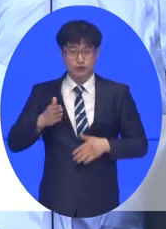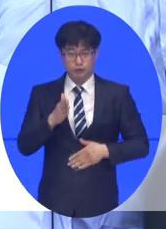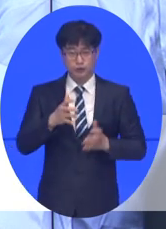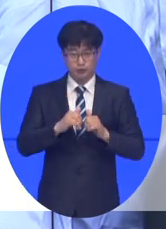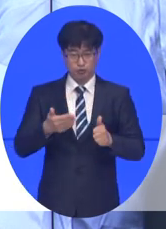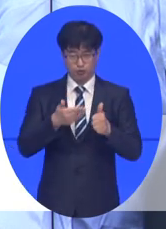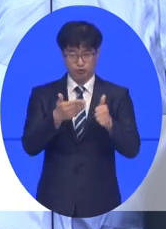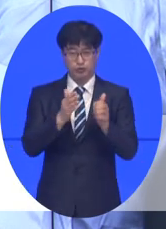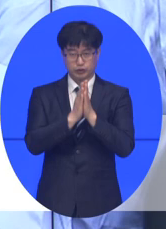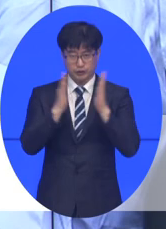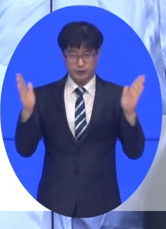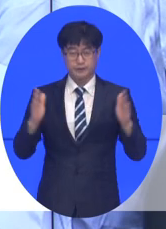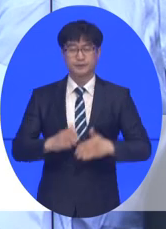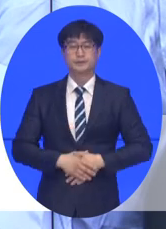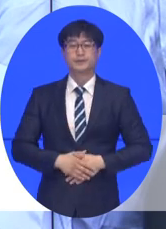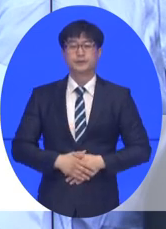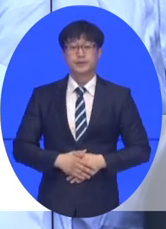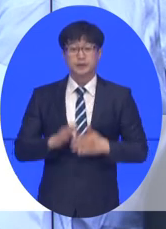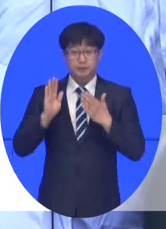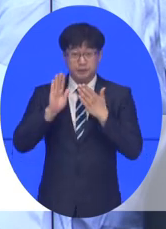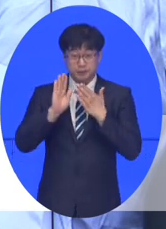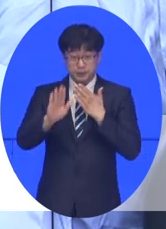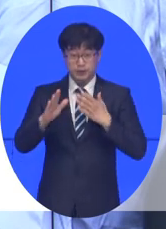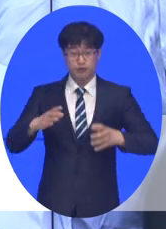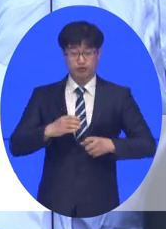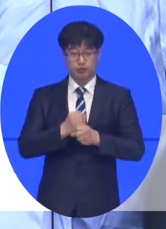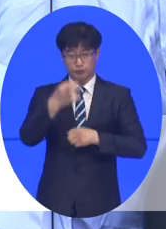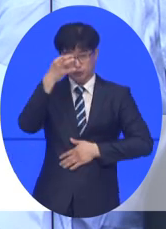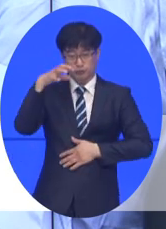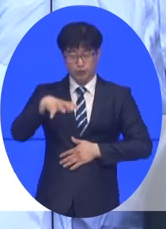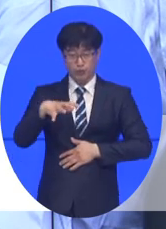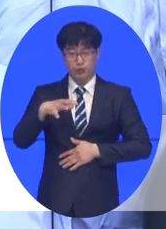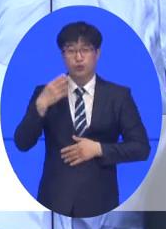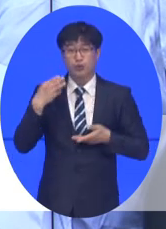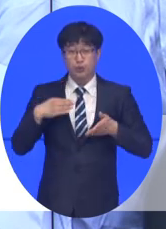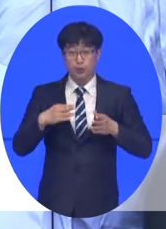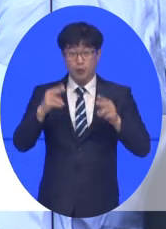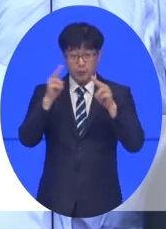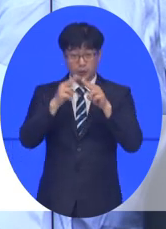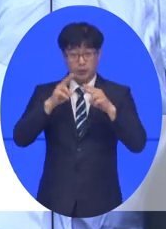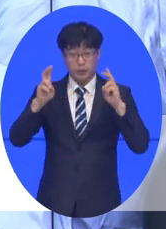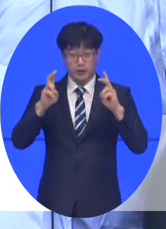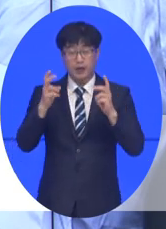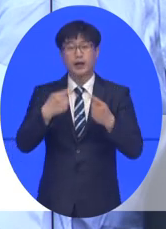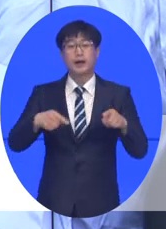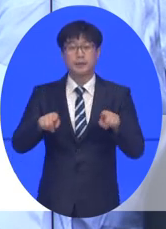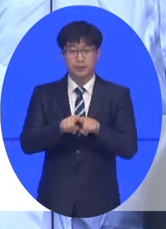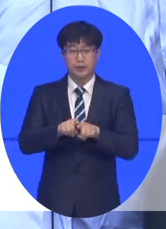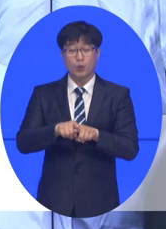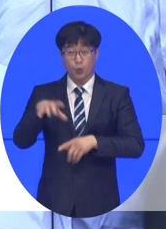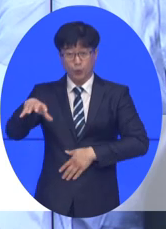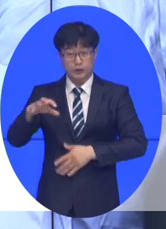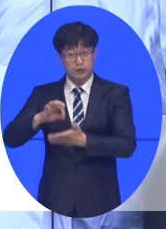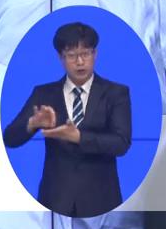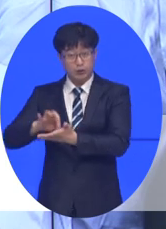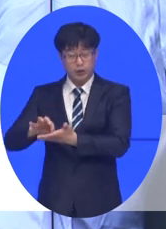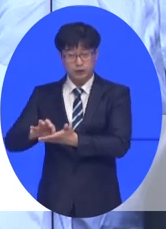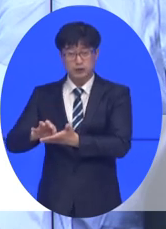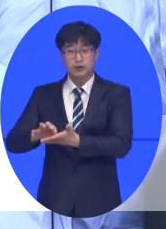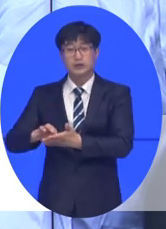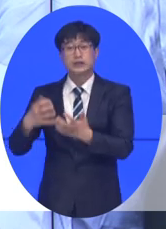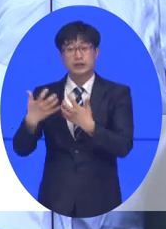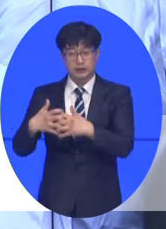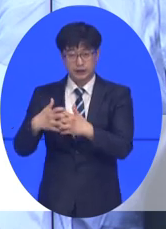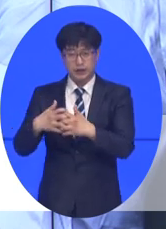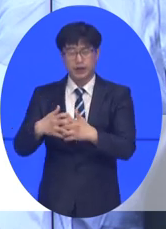위해 나섰습니다. 차세대 융합기술원 경기대 반도체 장비업체와 함께 실제 현장에서 쓰는 장비와 최신 기술을